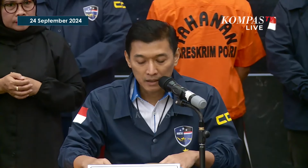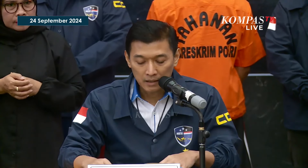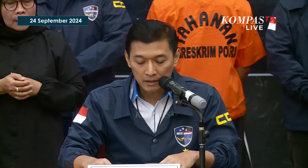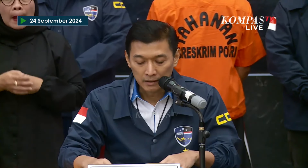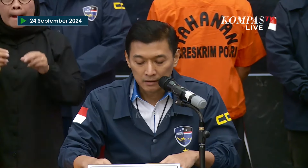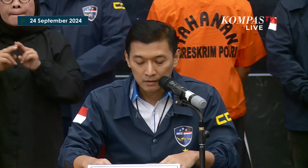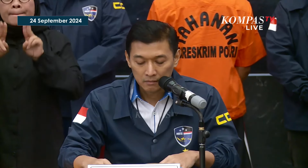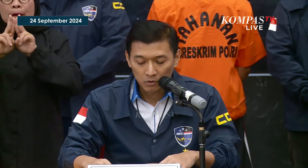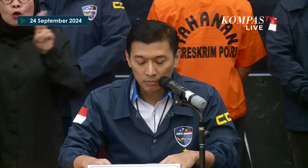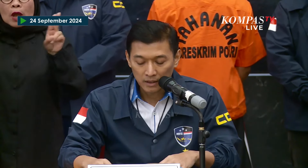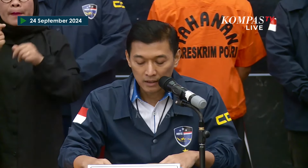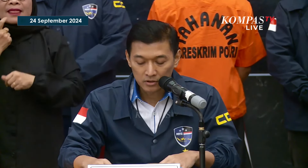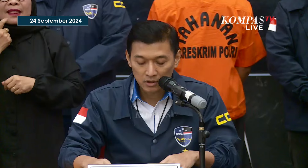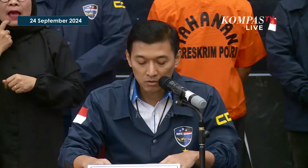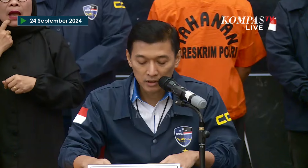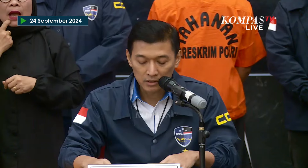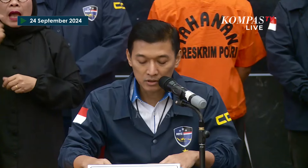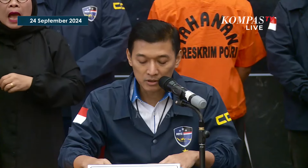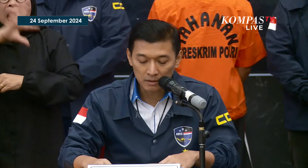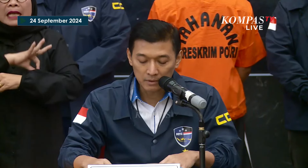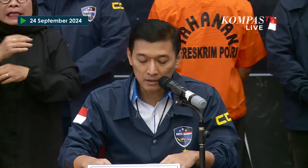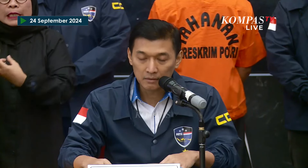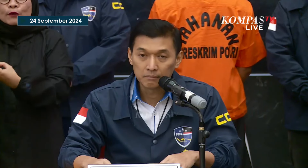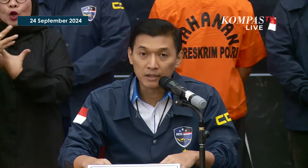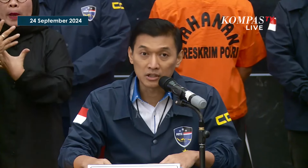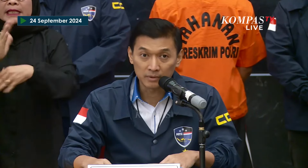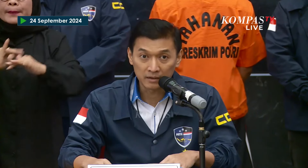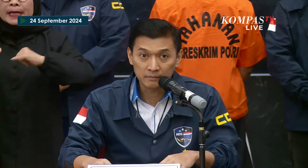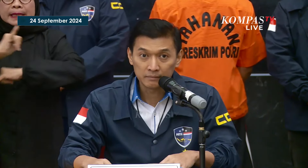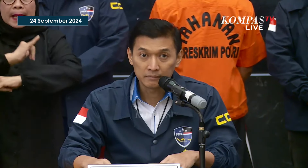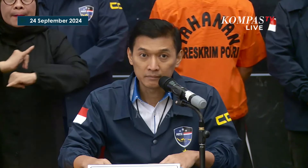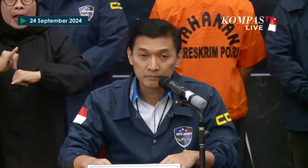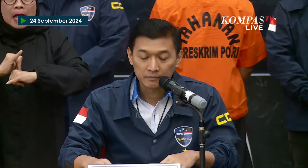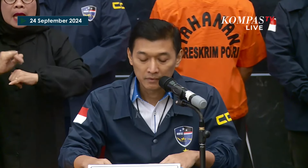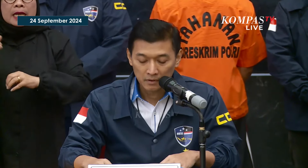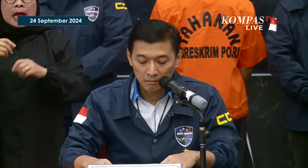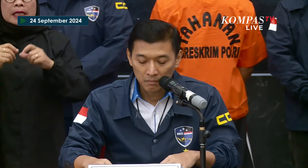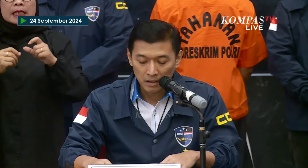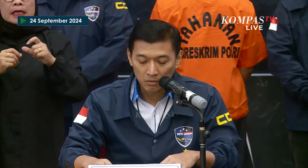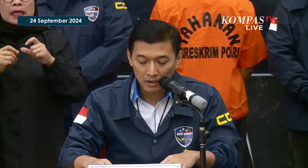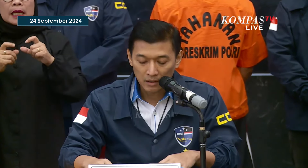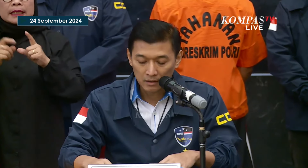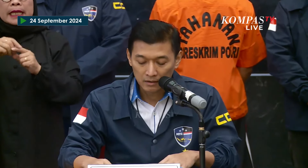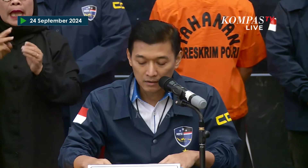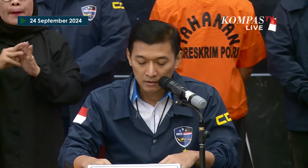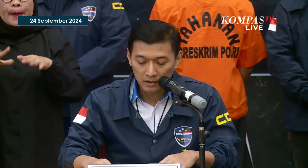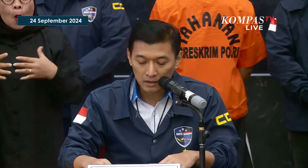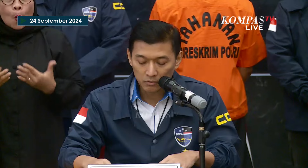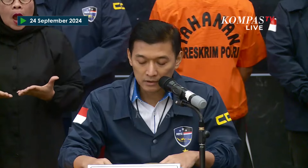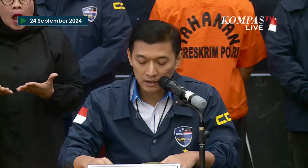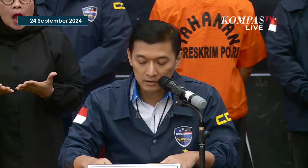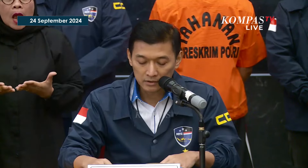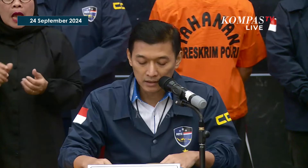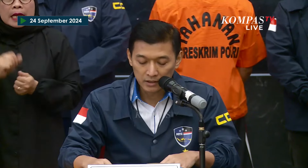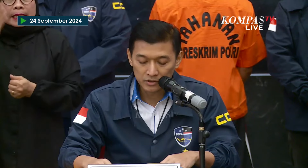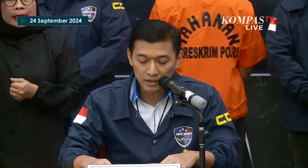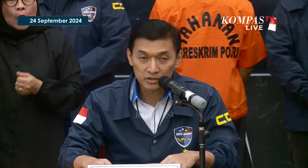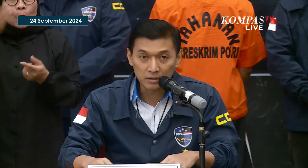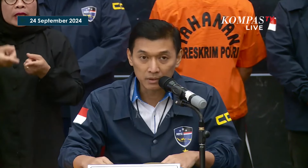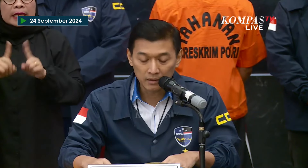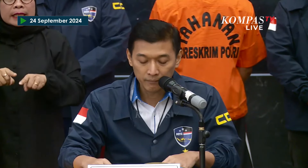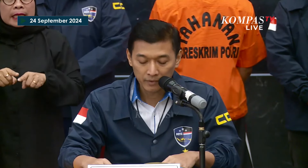Pengungkapan perkara ini merupakan hasil koordinasi bersama BSSN bahwa diketahui telah